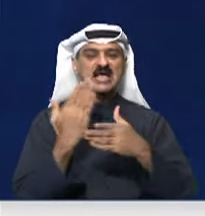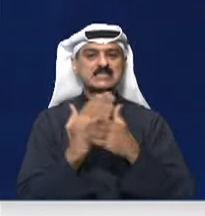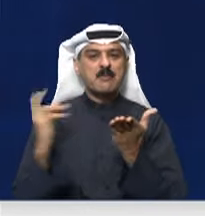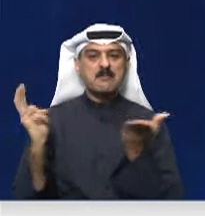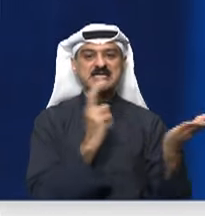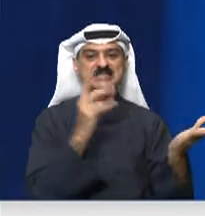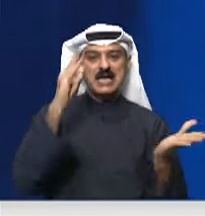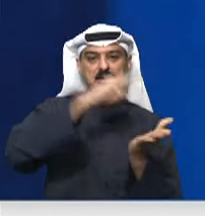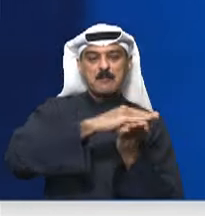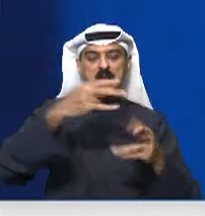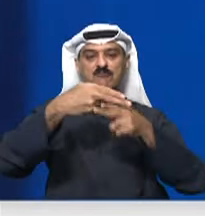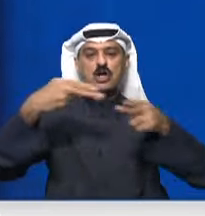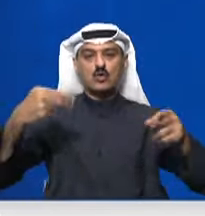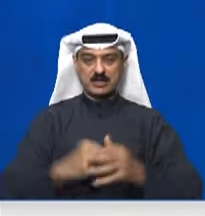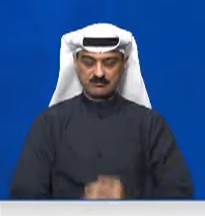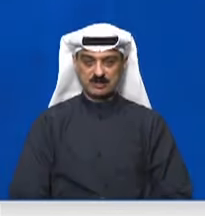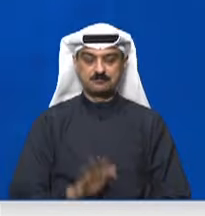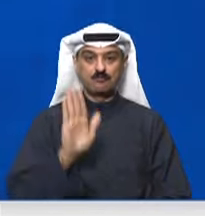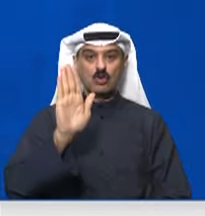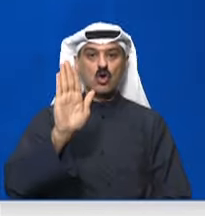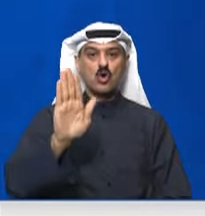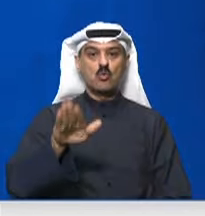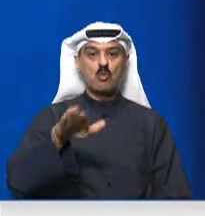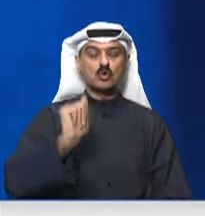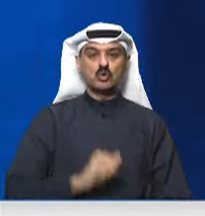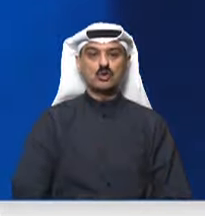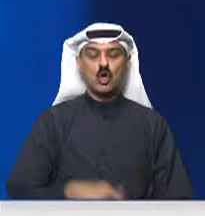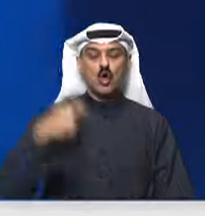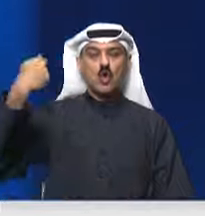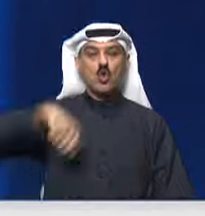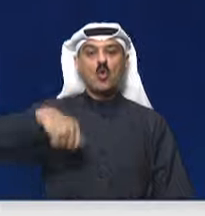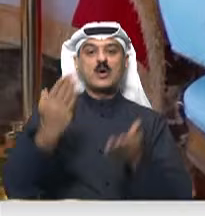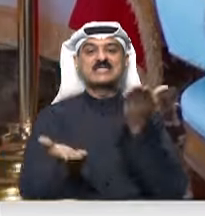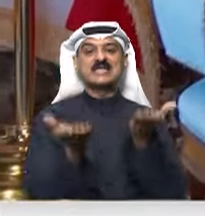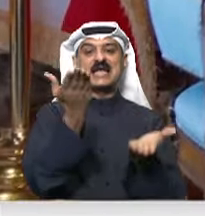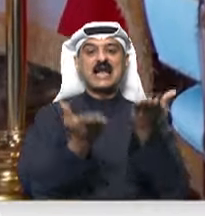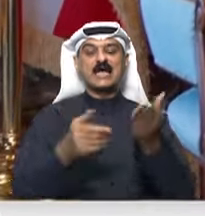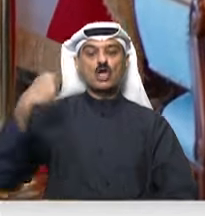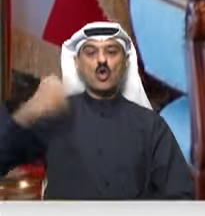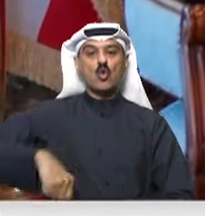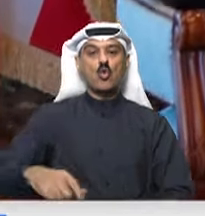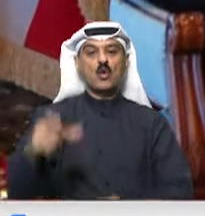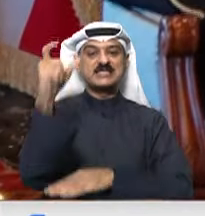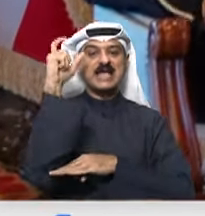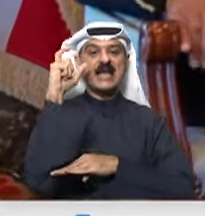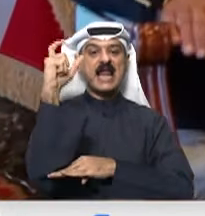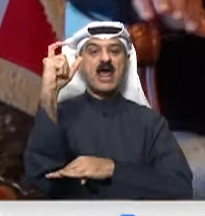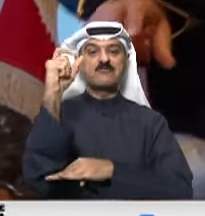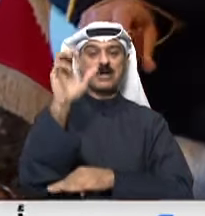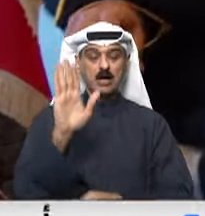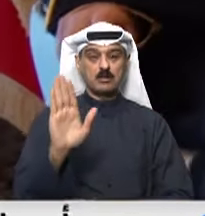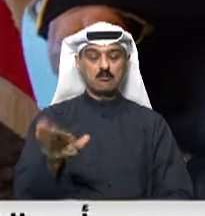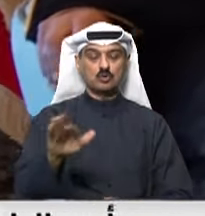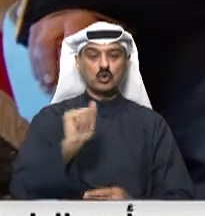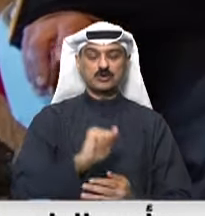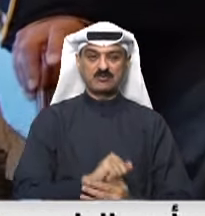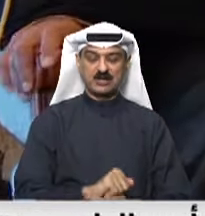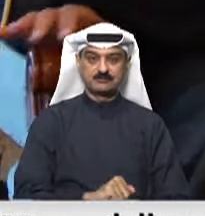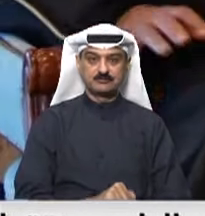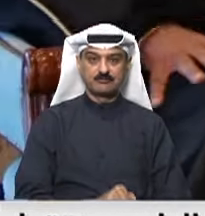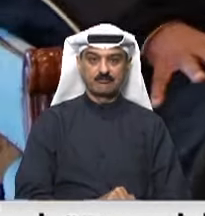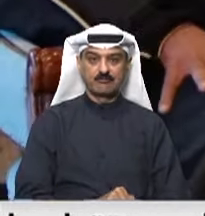زيارته للبلاد. حضر المقابلة معالي وزير العدل ووزير الأوقاف والشؤون الإسلامية فيصل سعيد الغريب